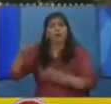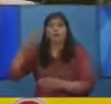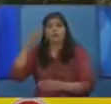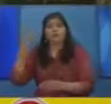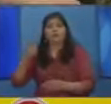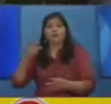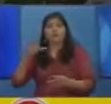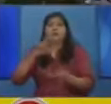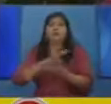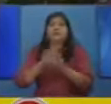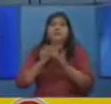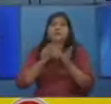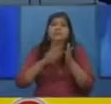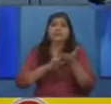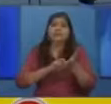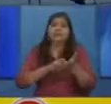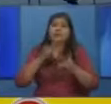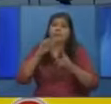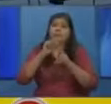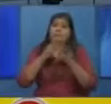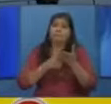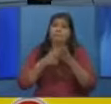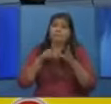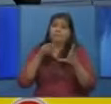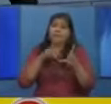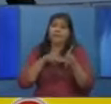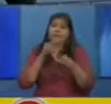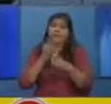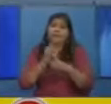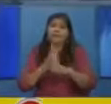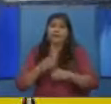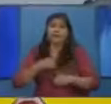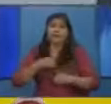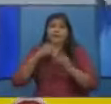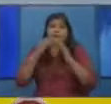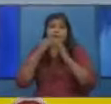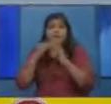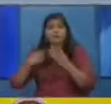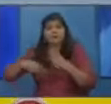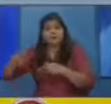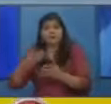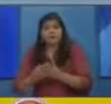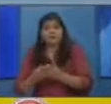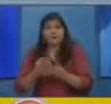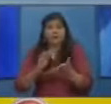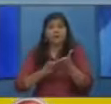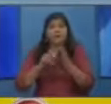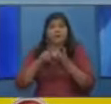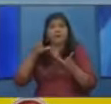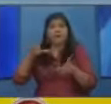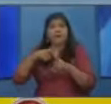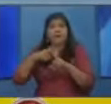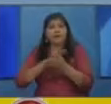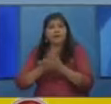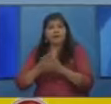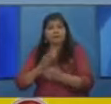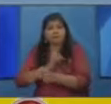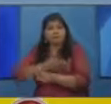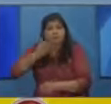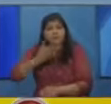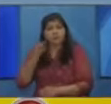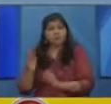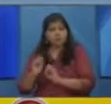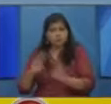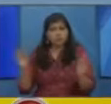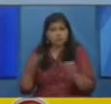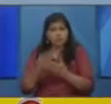चिन्मय पाटणकर और प्रज्ञा पाटणकर ने जब अपने घर से ही मलखम्ब सिखाना शुरू किया था तो उन्हें